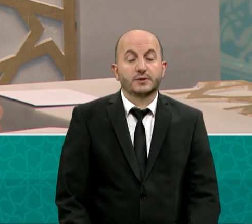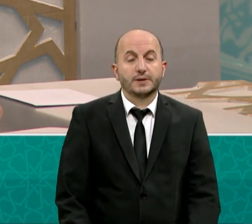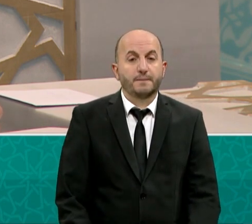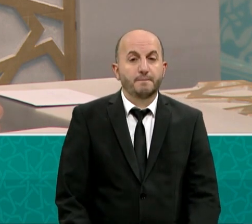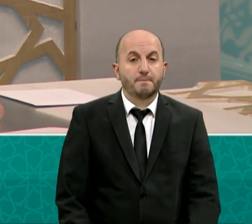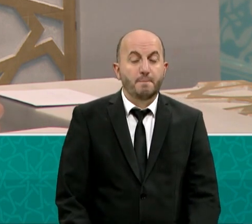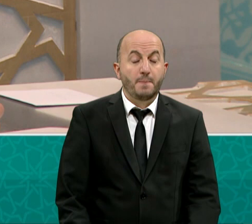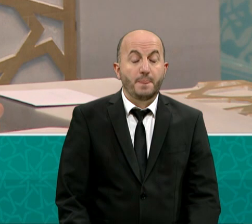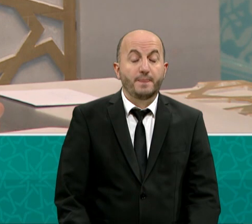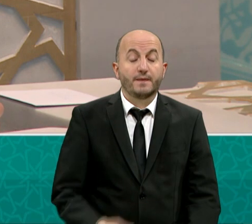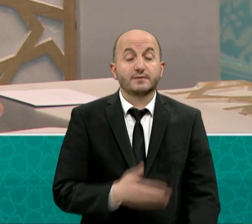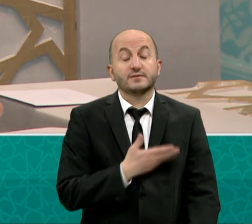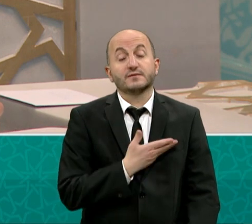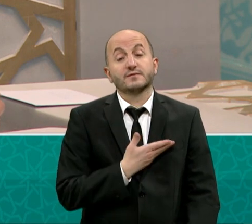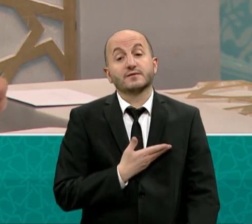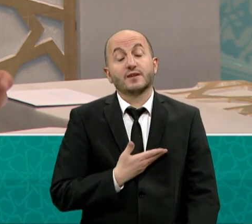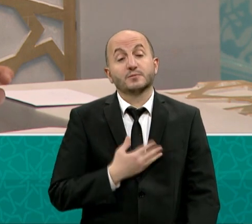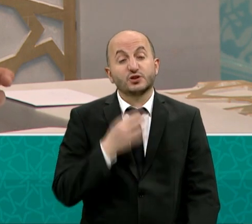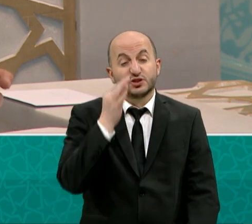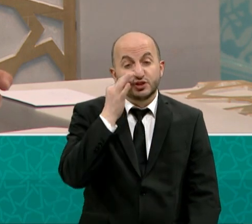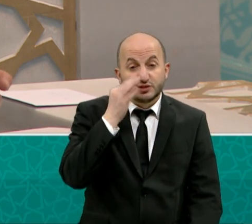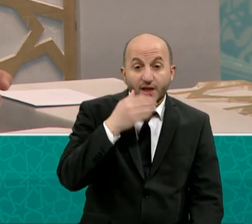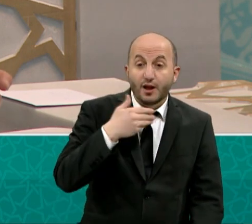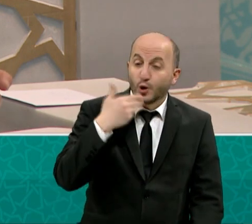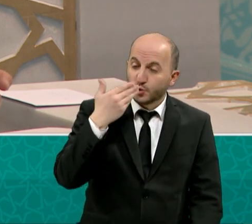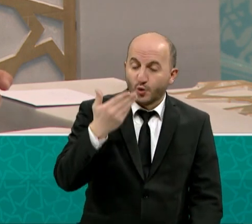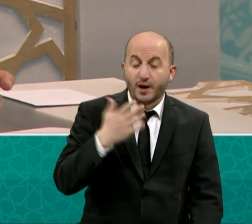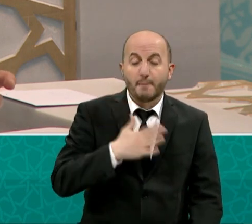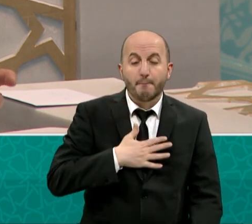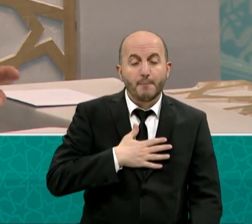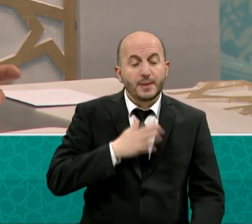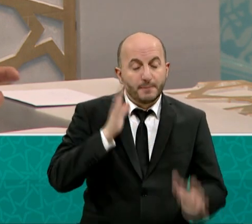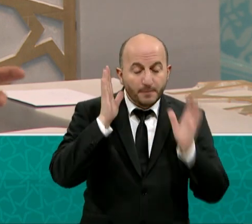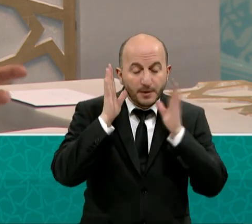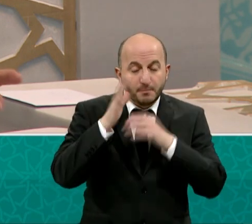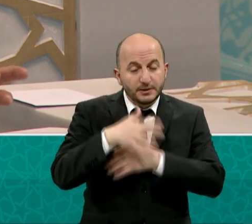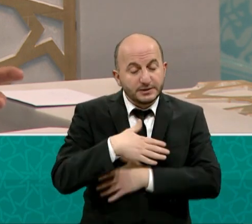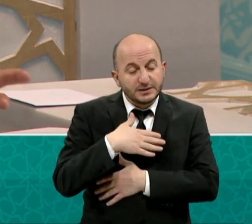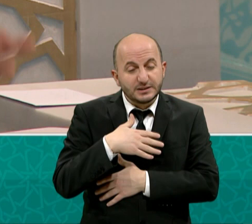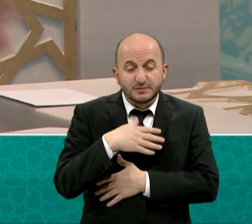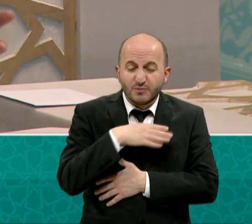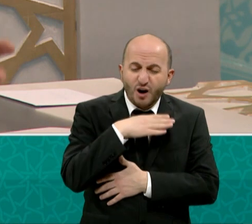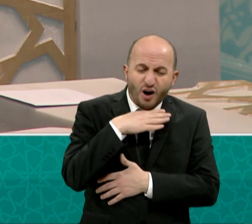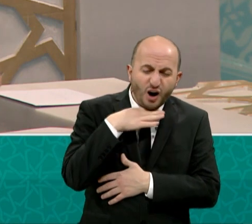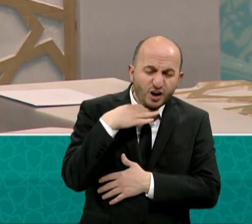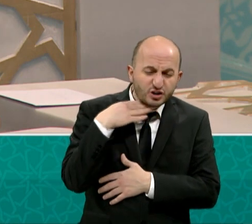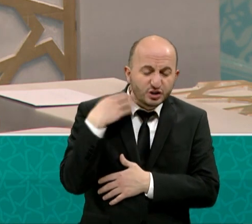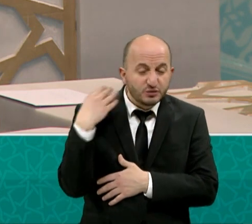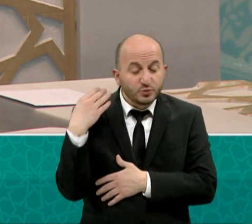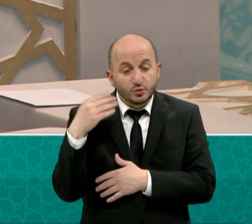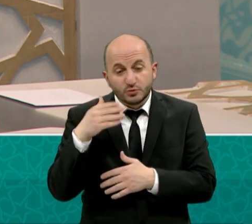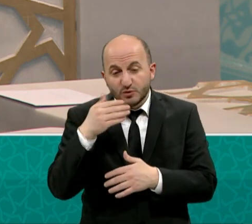alemin." Habibim, kullarıma de ki: "Benim namazım, benim haccım, kurbanım, diğer